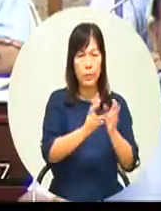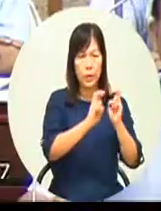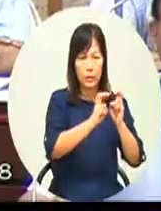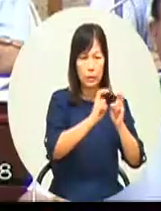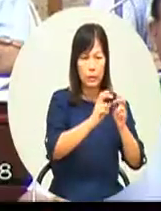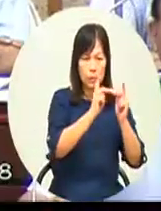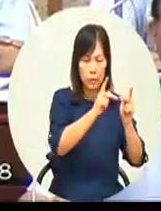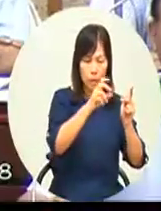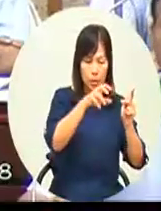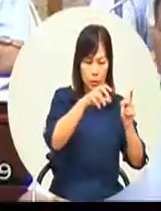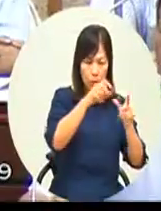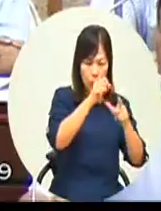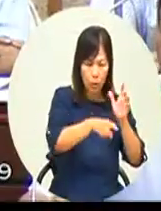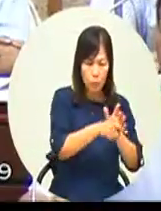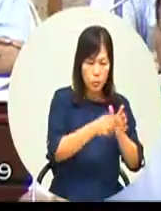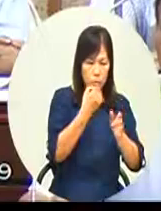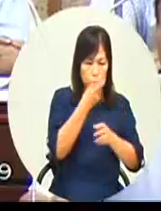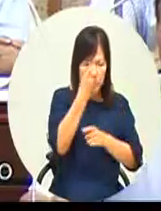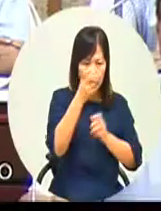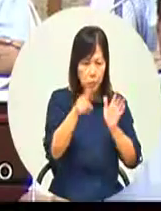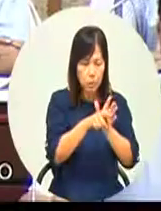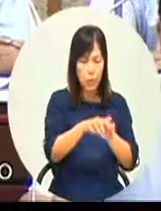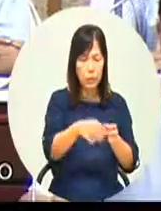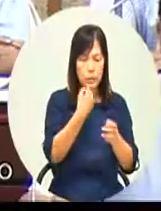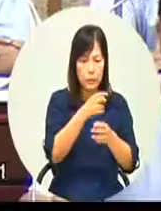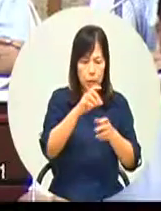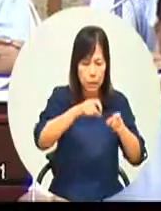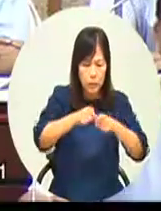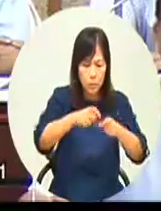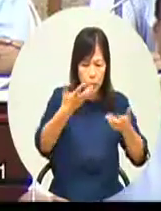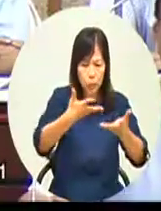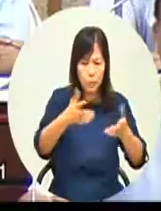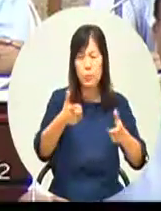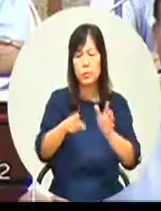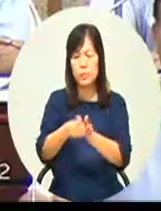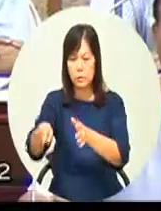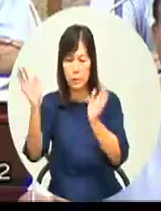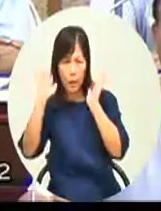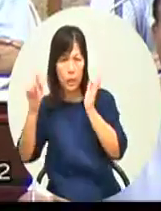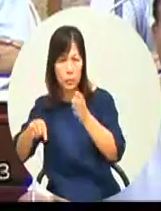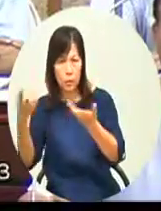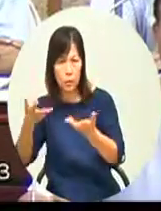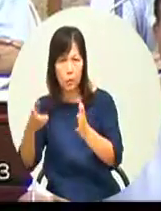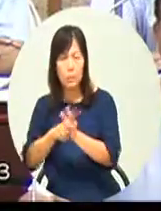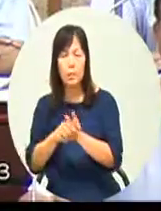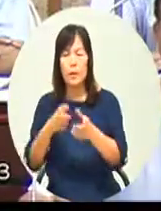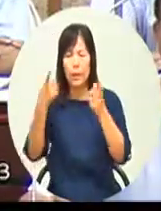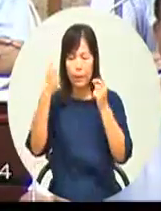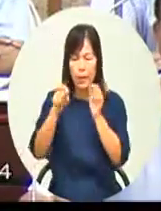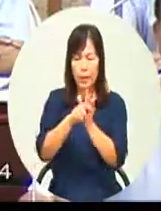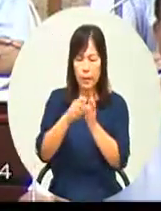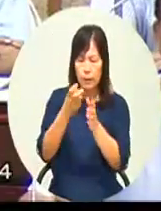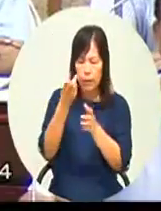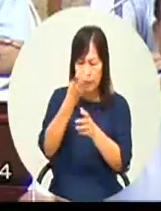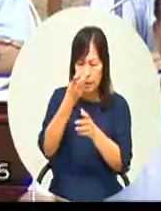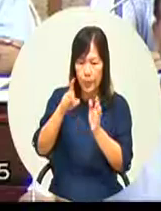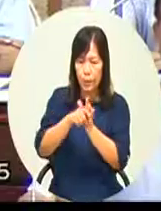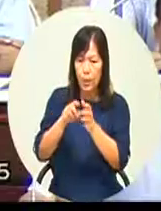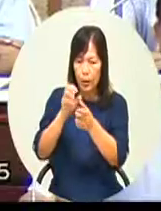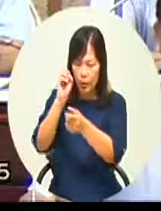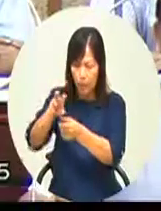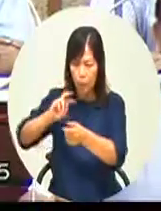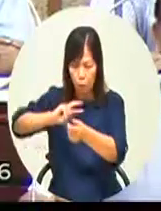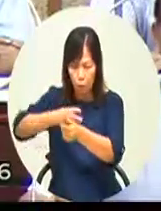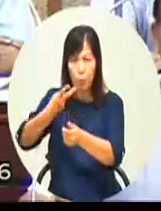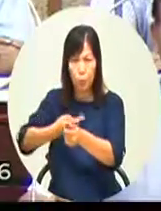过，那其实不是设置的问题，是小孩子的问题。那这一部分我们在交通局的捷运监理里面也多予以导正，那